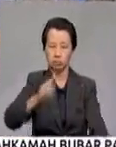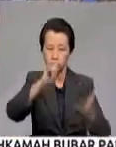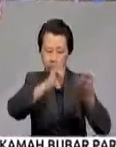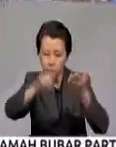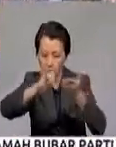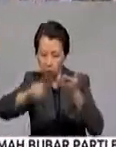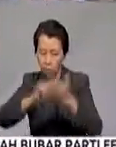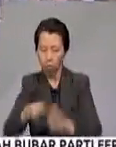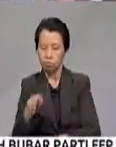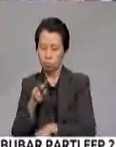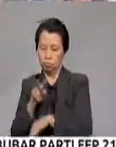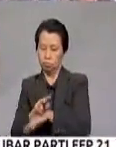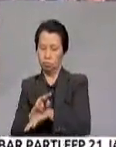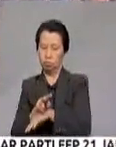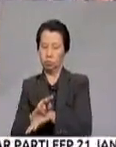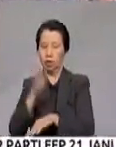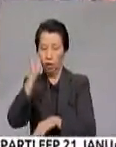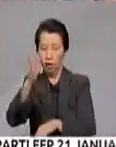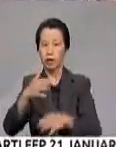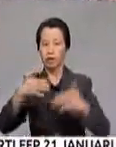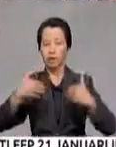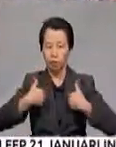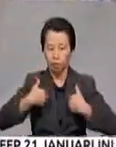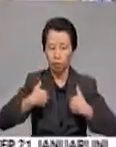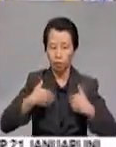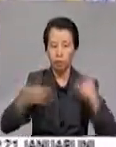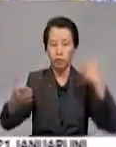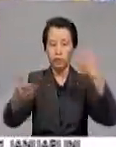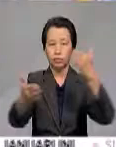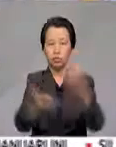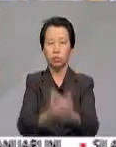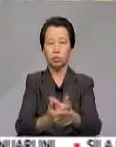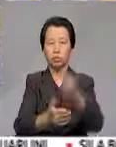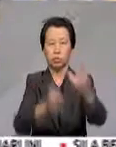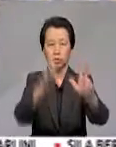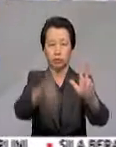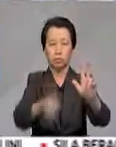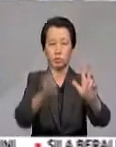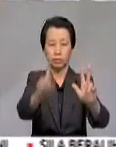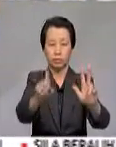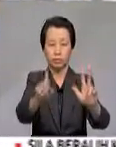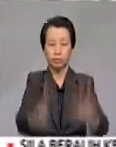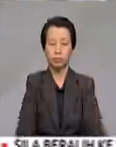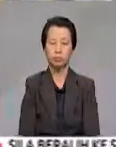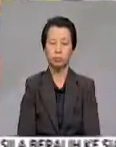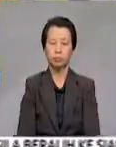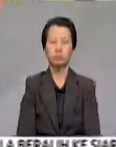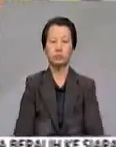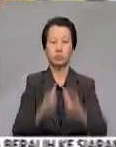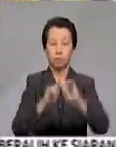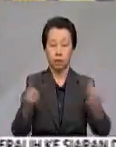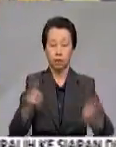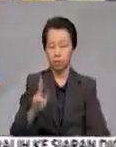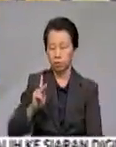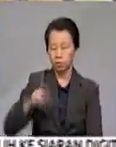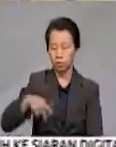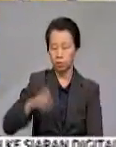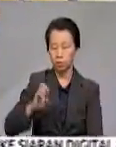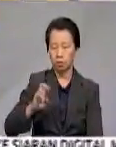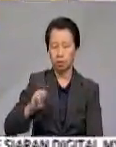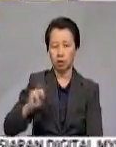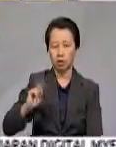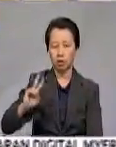Pemeriksaan dan pemantauan berkala akan diadakan sehingga 3 Januari ini. Bagaimanapun,